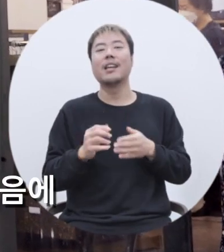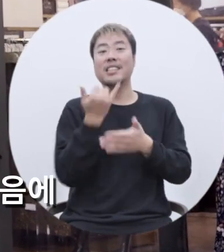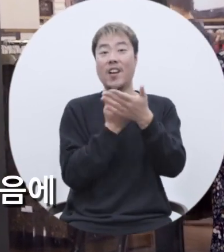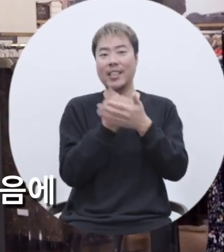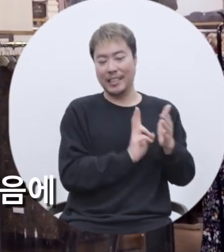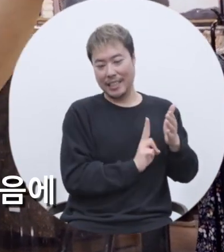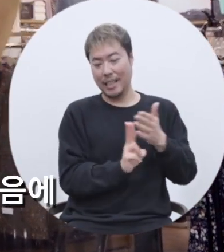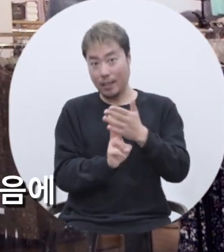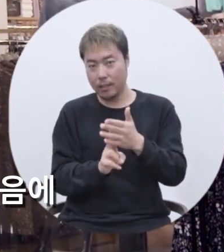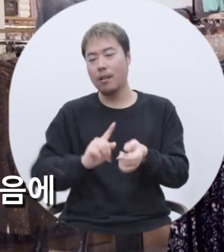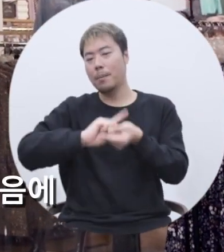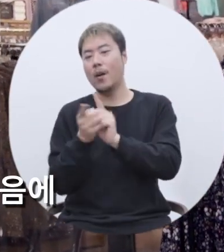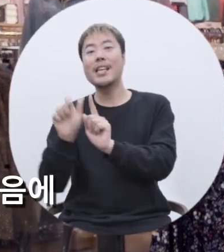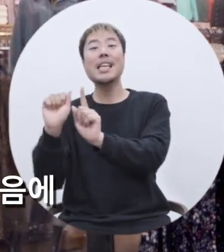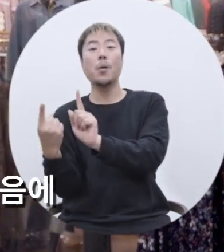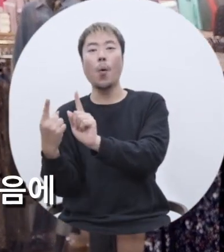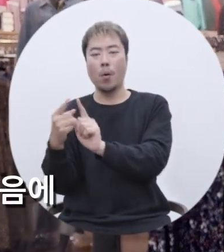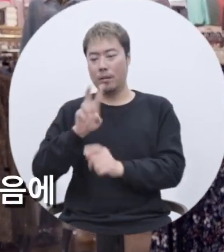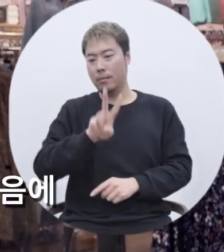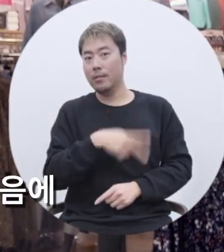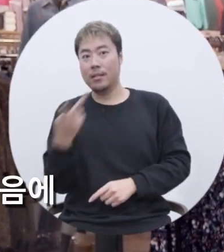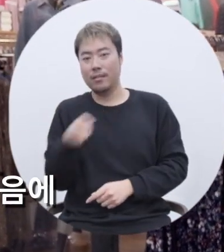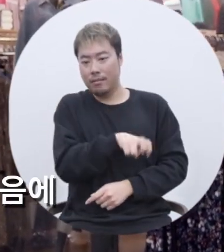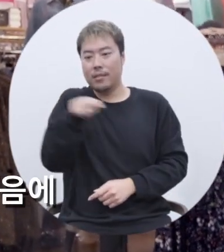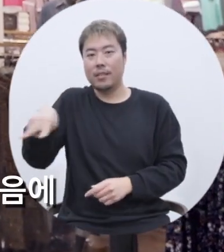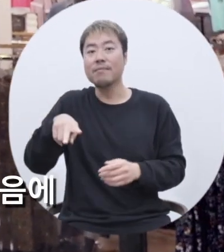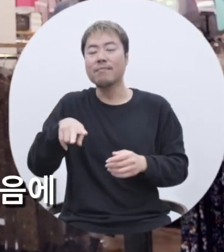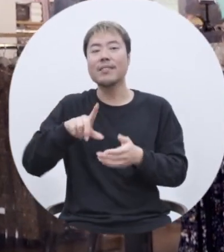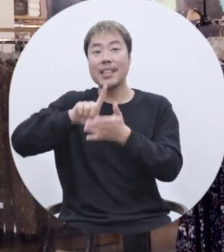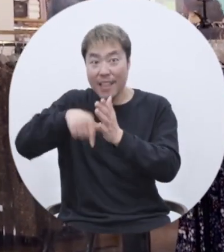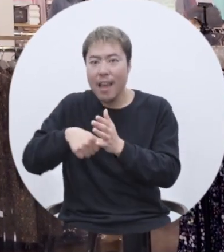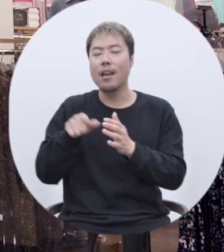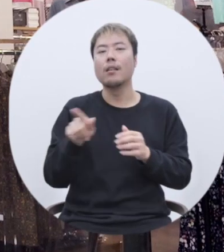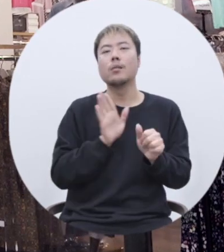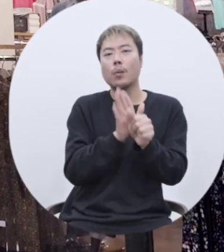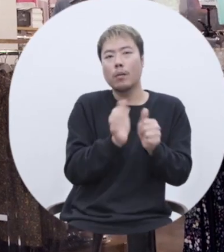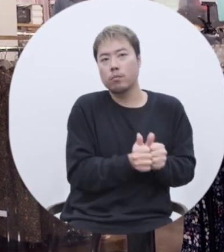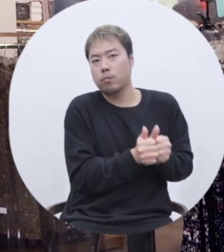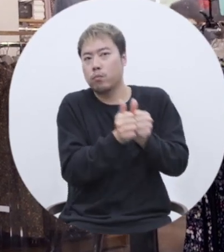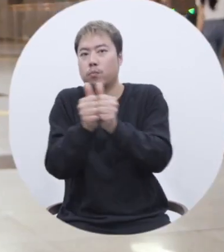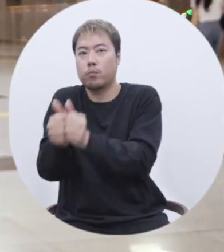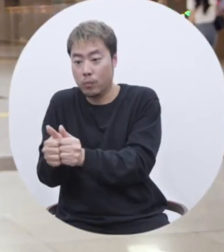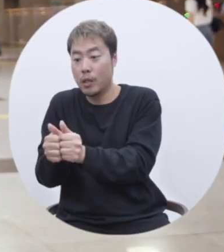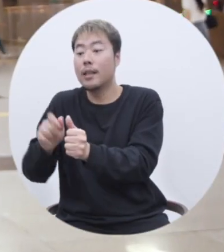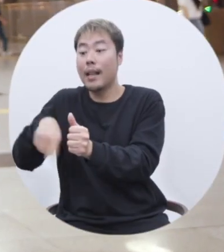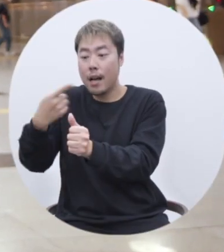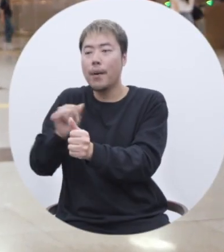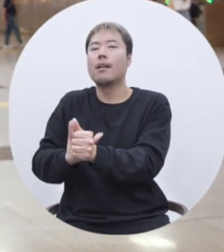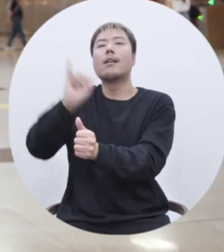이러면 그렇게 쭉 안내해서 딱 태워드린 다음에 그 다음에 이제 그걸 또 다른 역에 인계를 해줘야 돼요. 예를